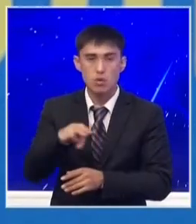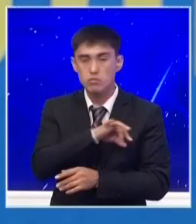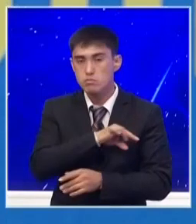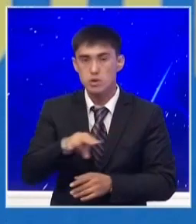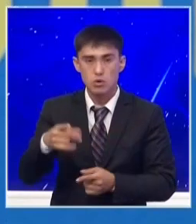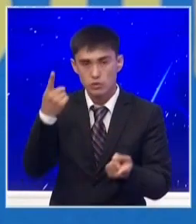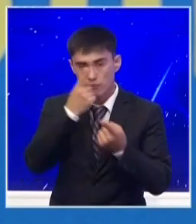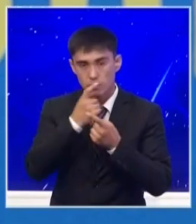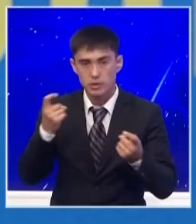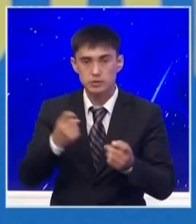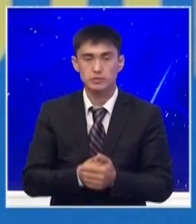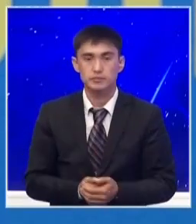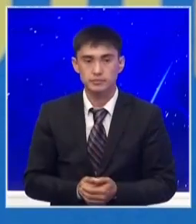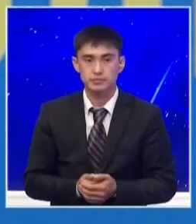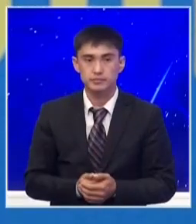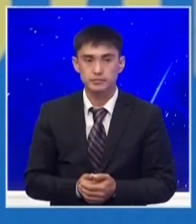миллионные информации.